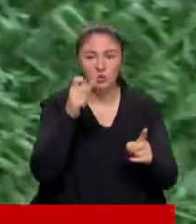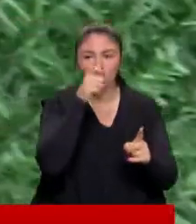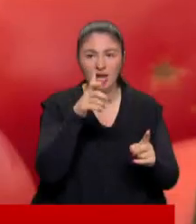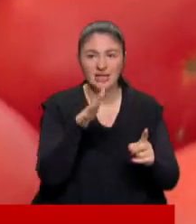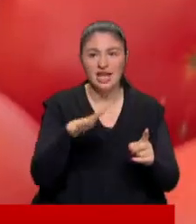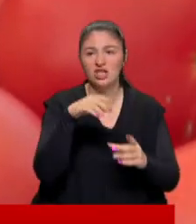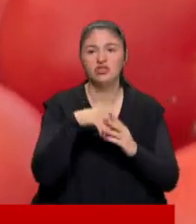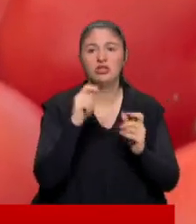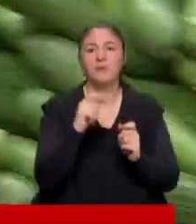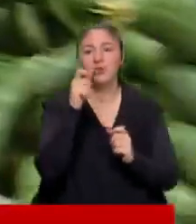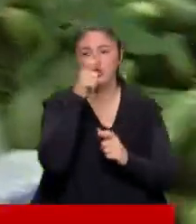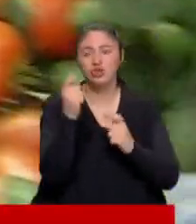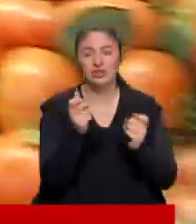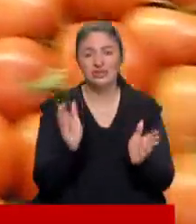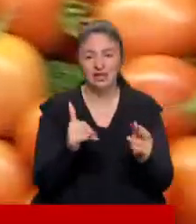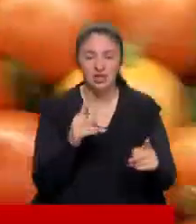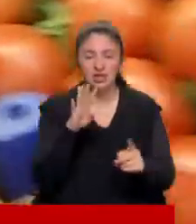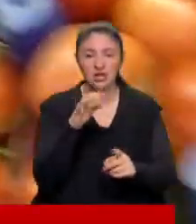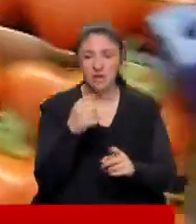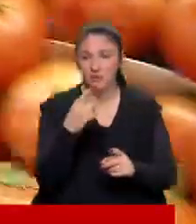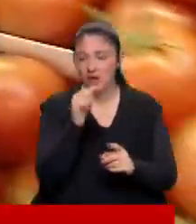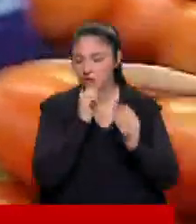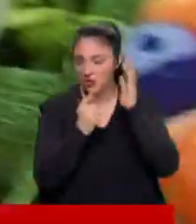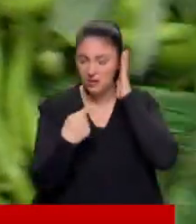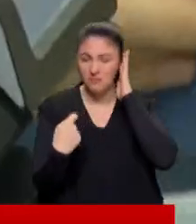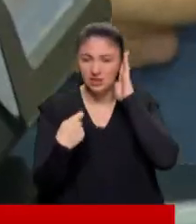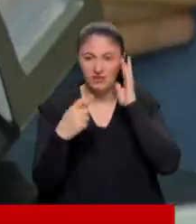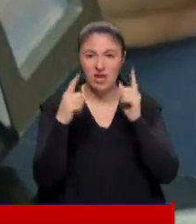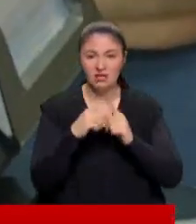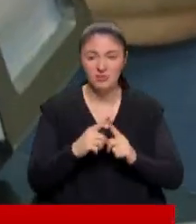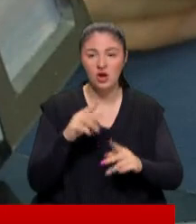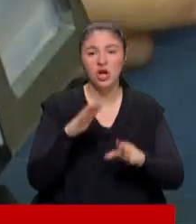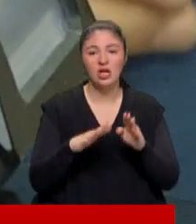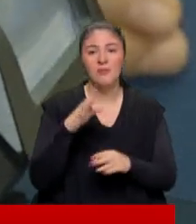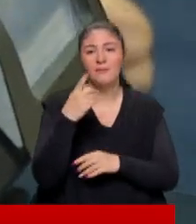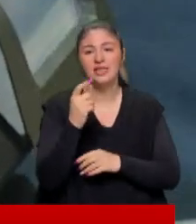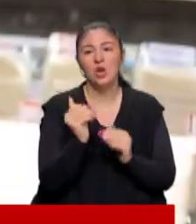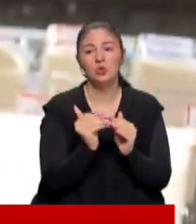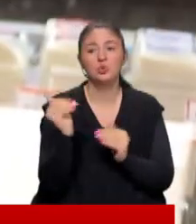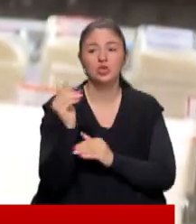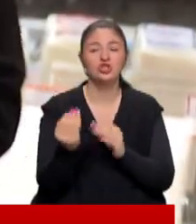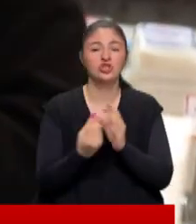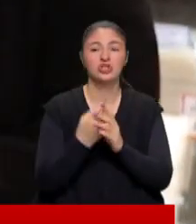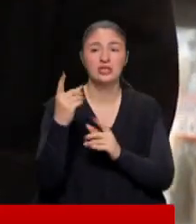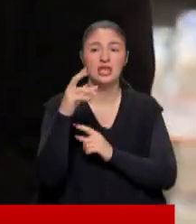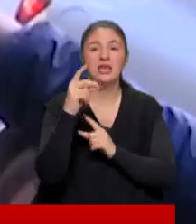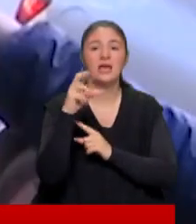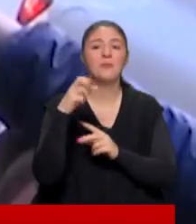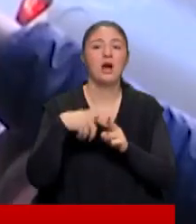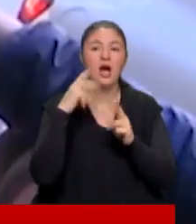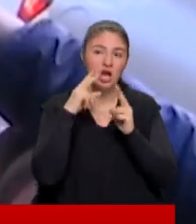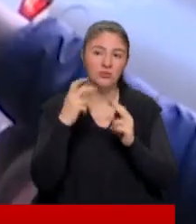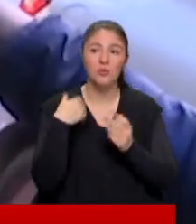Türkiye geneli için yapan Türk İş'in 46.600 liralık maliyet hesabının yaklaşık 1000 lira üzerinde çıktı İPA'nın araştırma